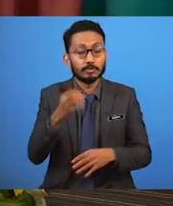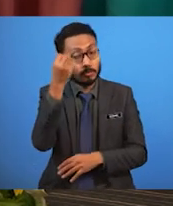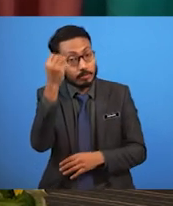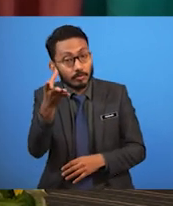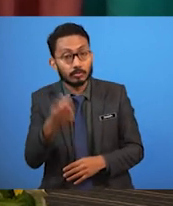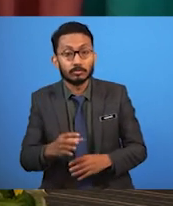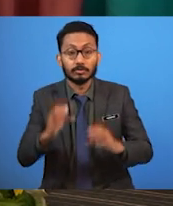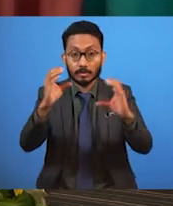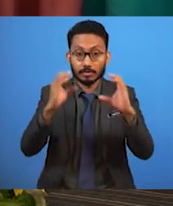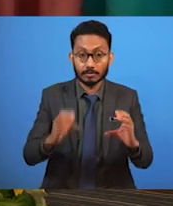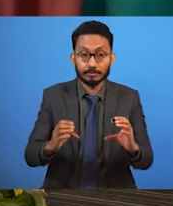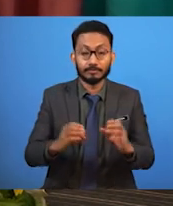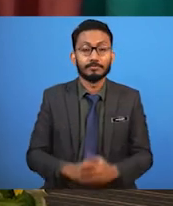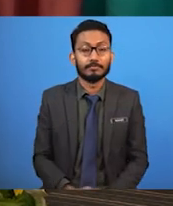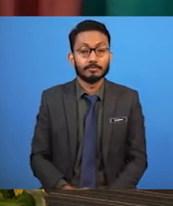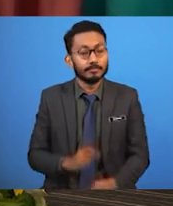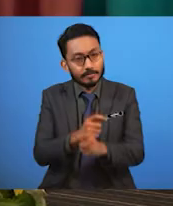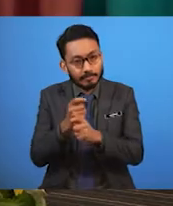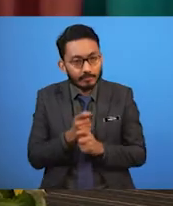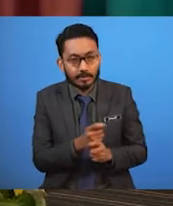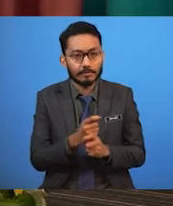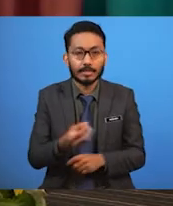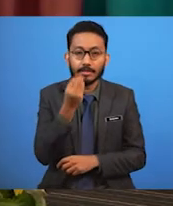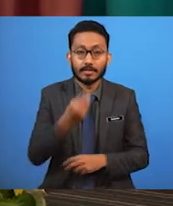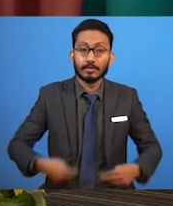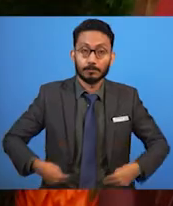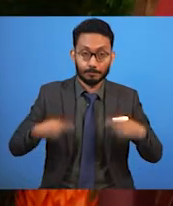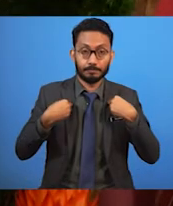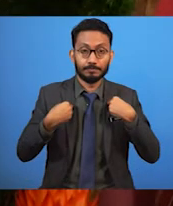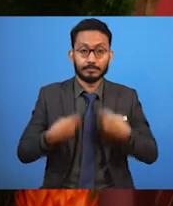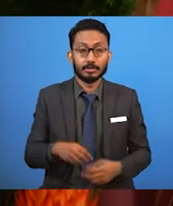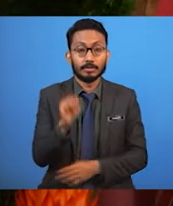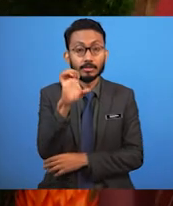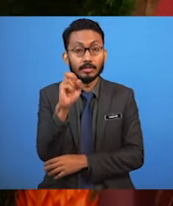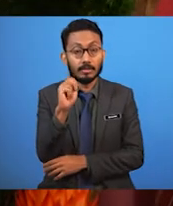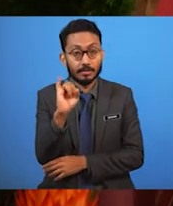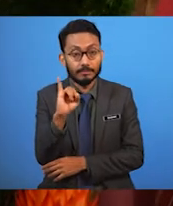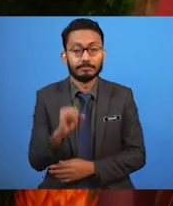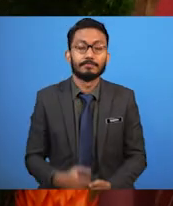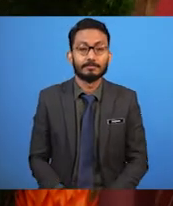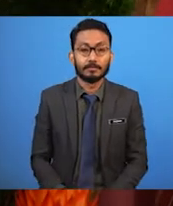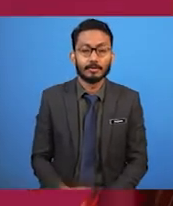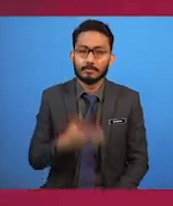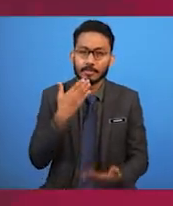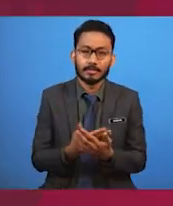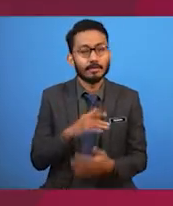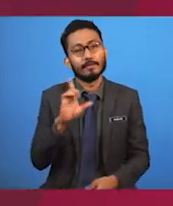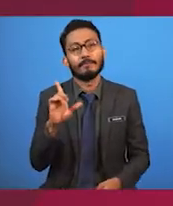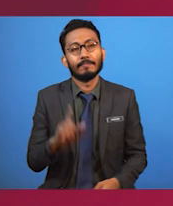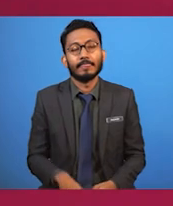kaedah penternakan bagi makanan hidupan seni. Baiklah para pelajar semua,